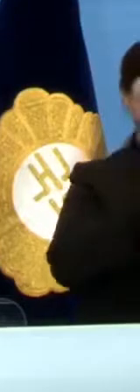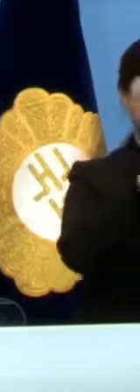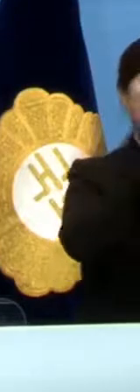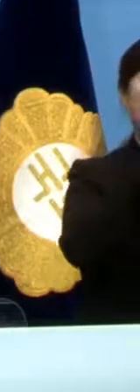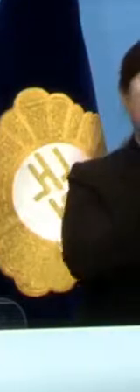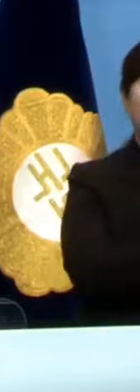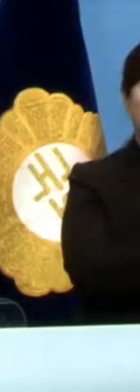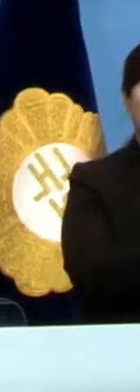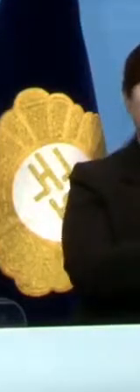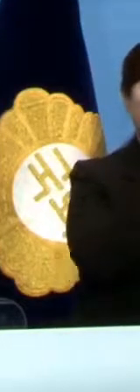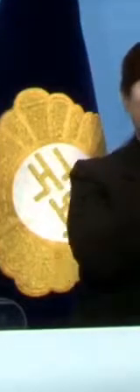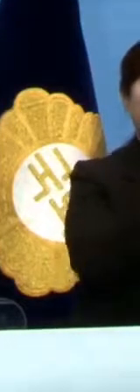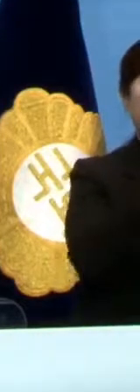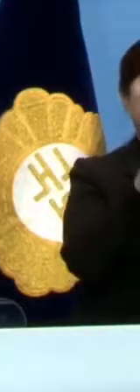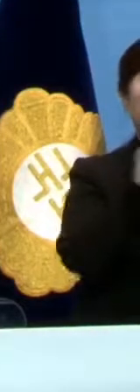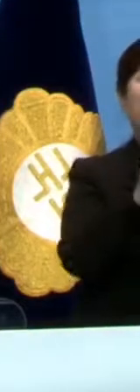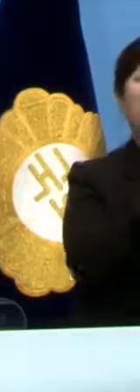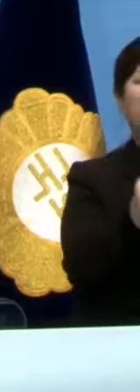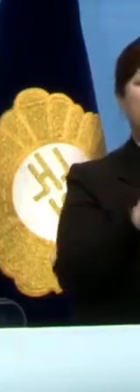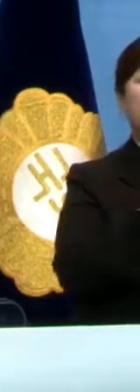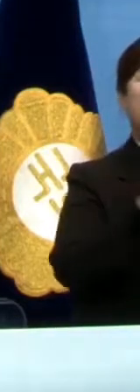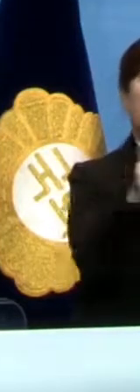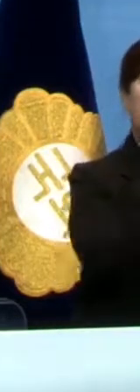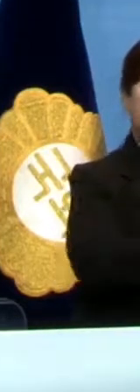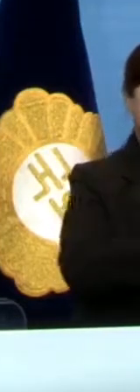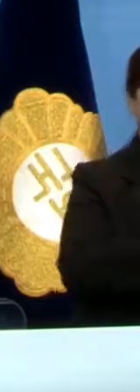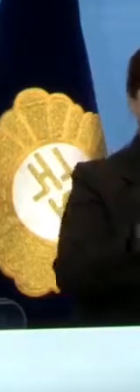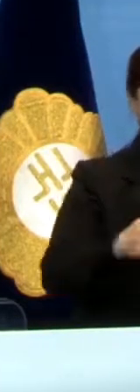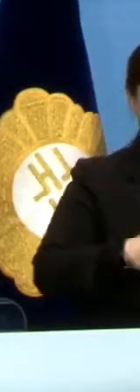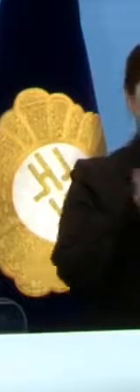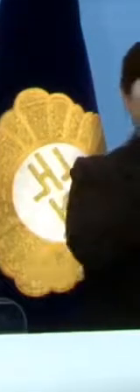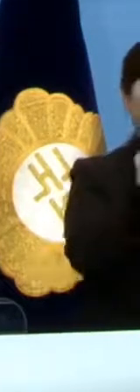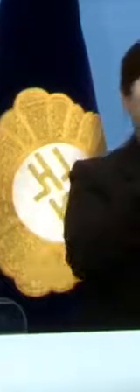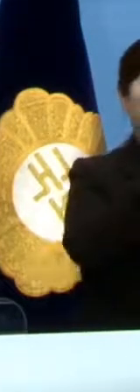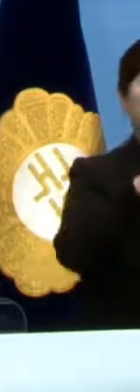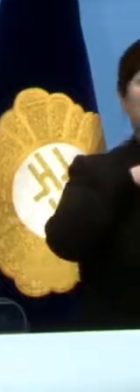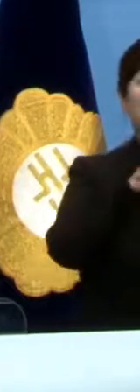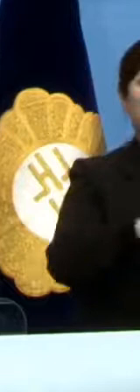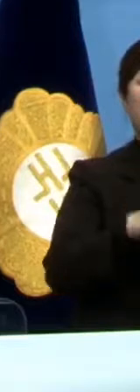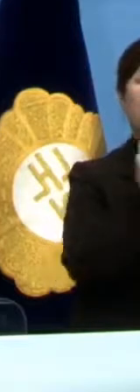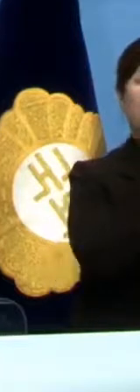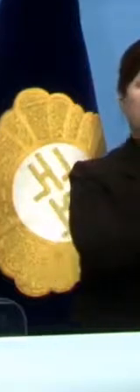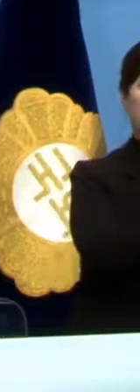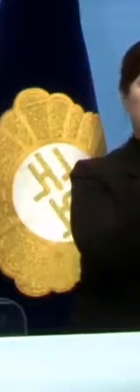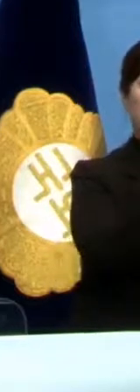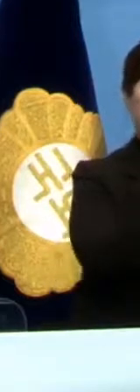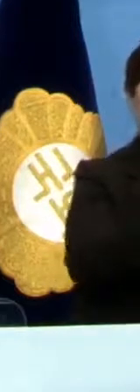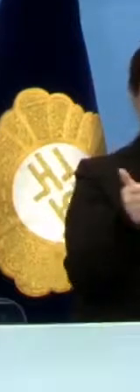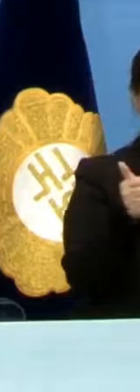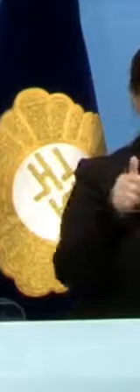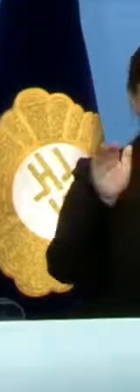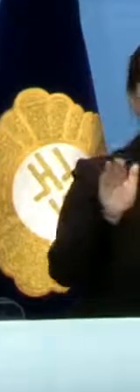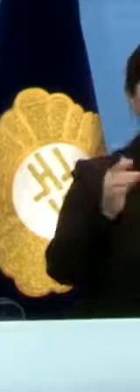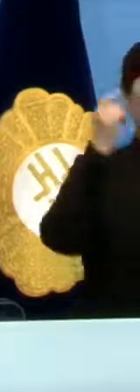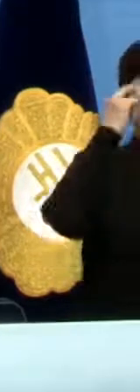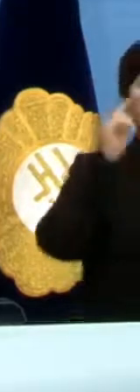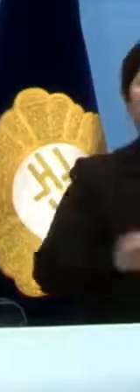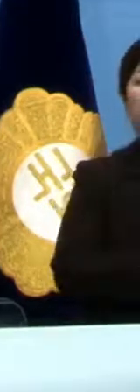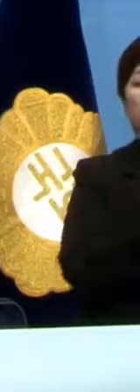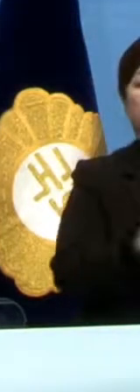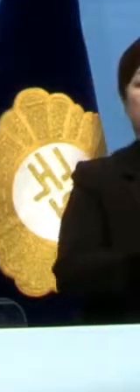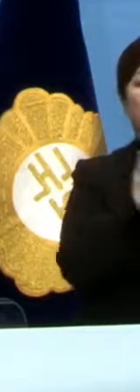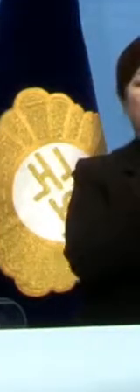갑이죠. 우리 오영환 국회의원님 오셨습니다. 먼저 우리 안민석 대표님의 오늘 왜 우리가